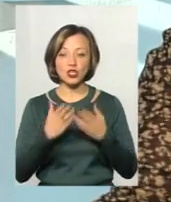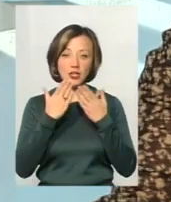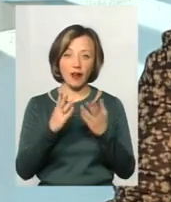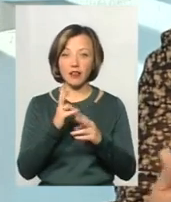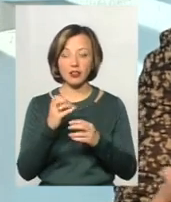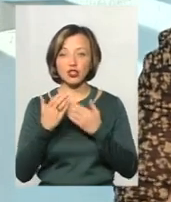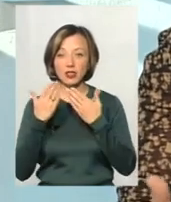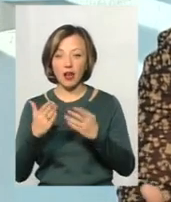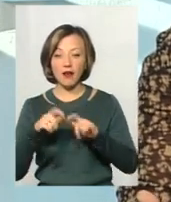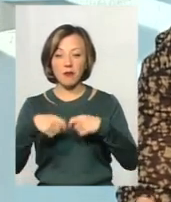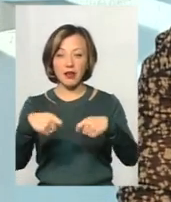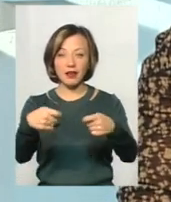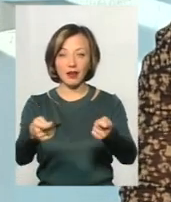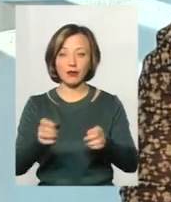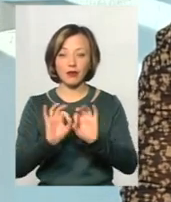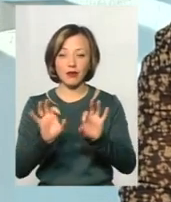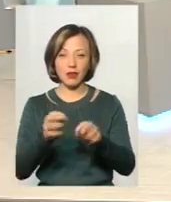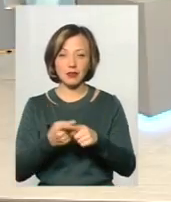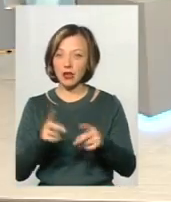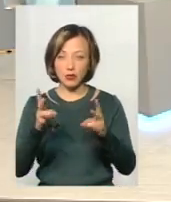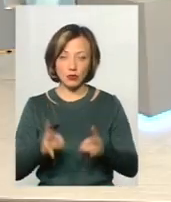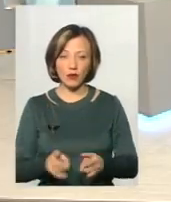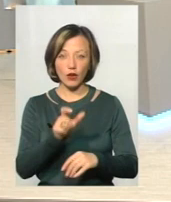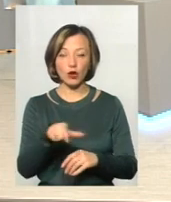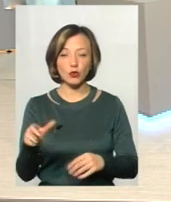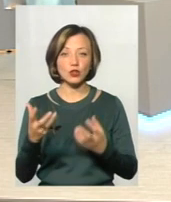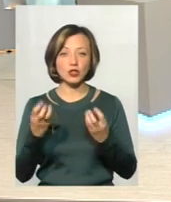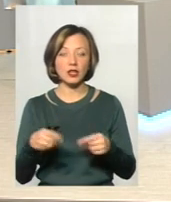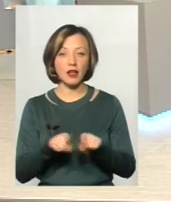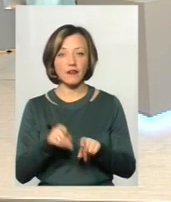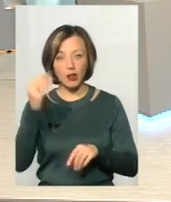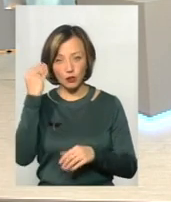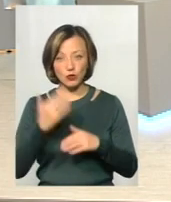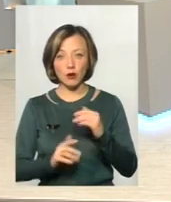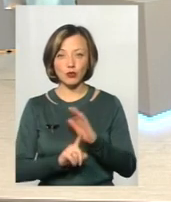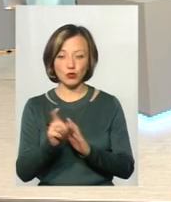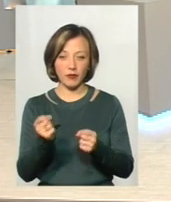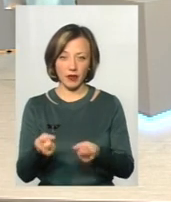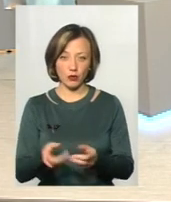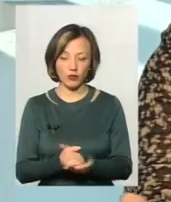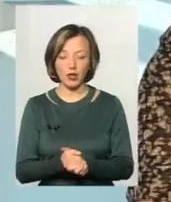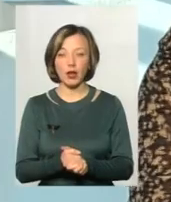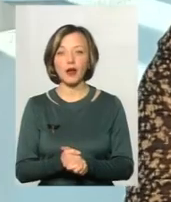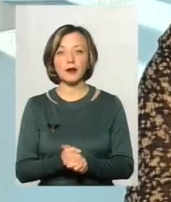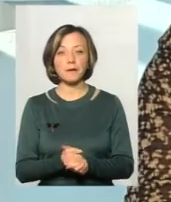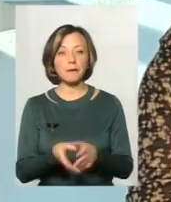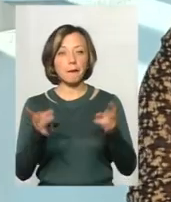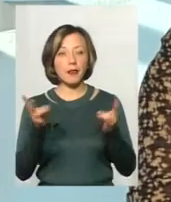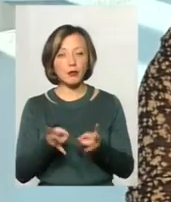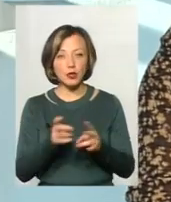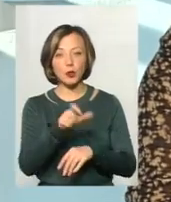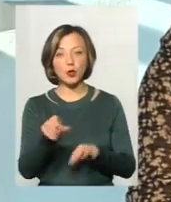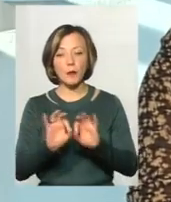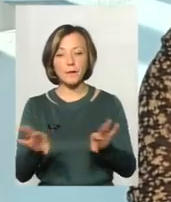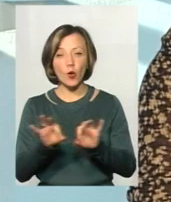і передають з уст в уста, розумієте, то це катастрофа. Люди ще таке враження, що вже почнуть їх викидувати. Тобто потрібно